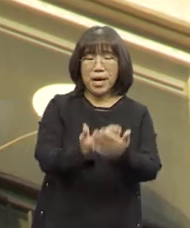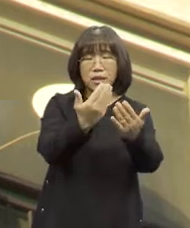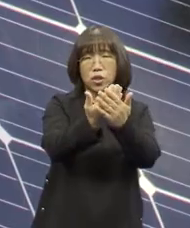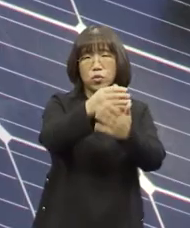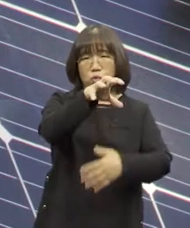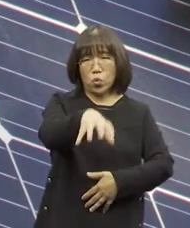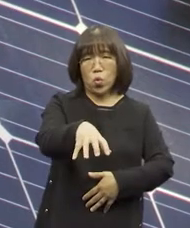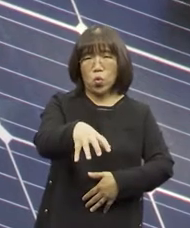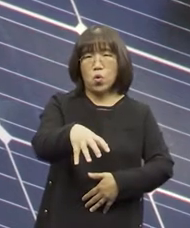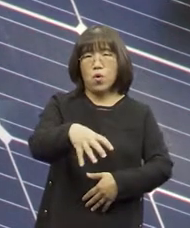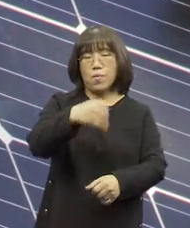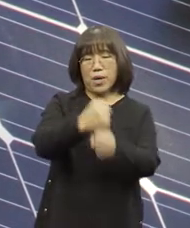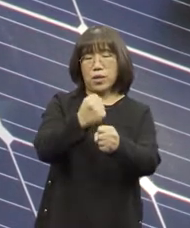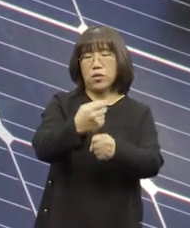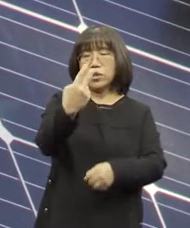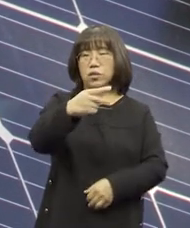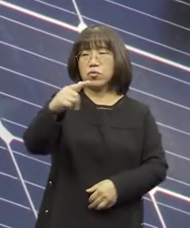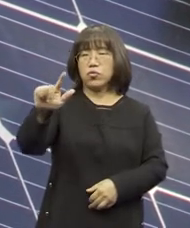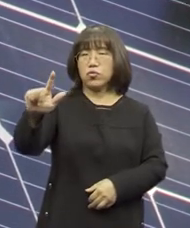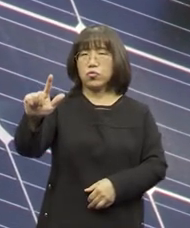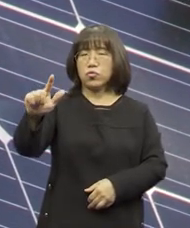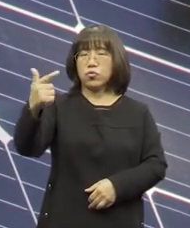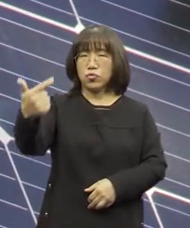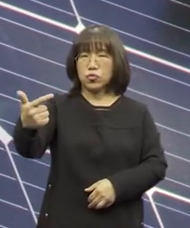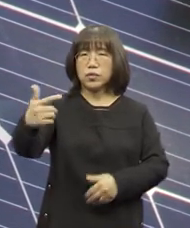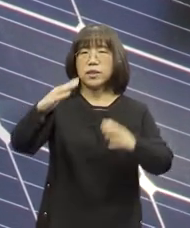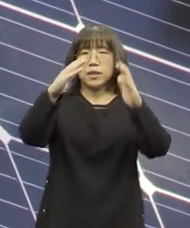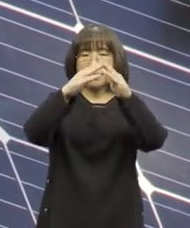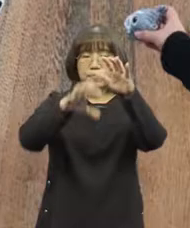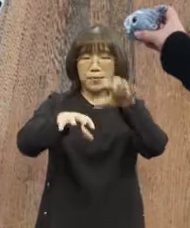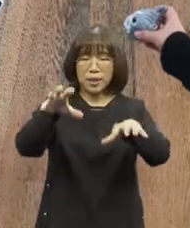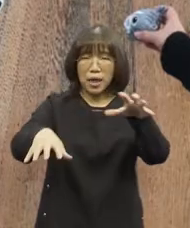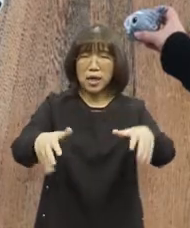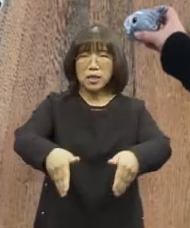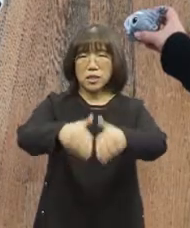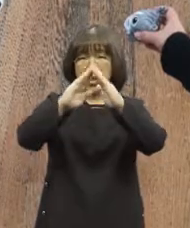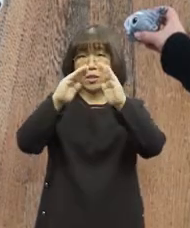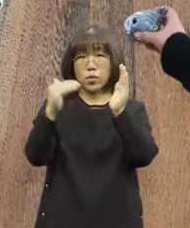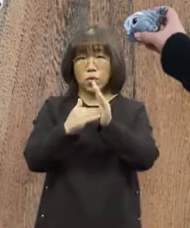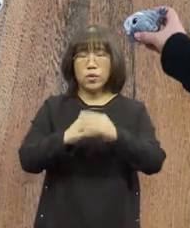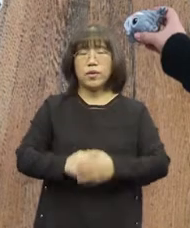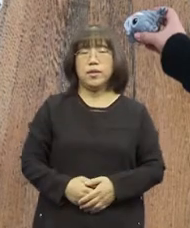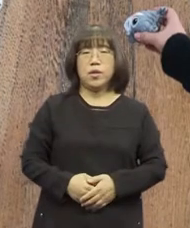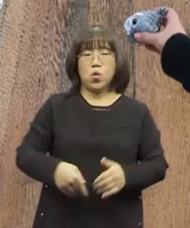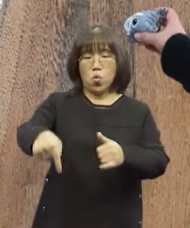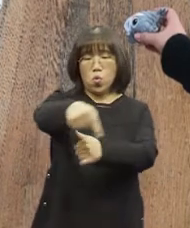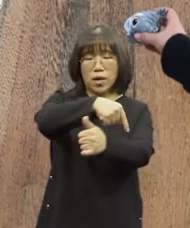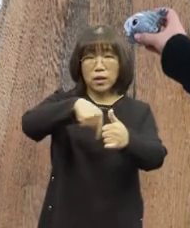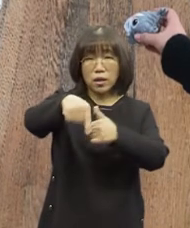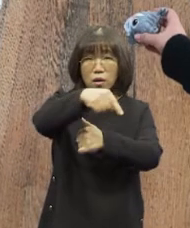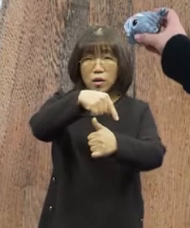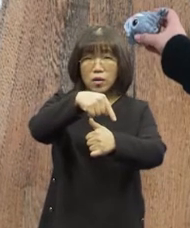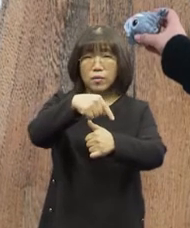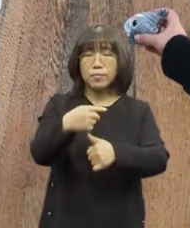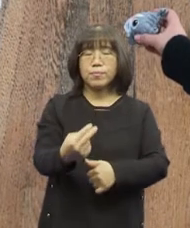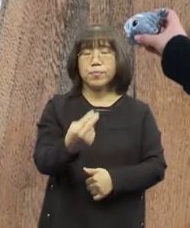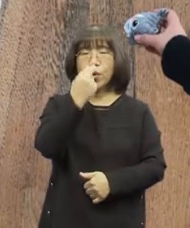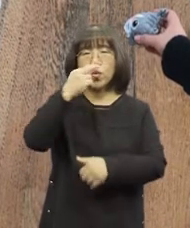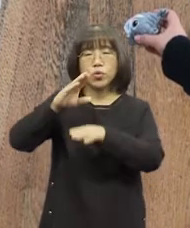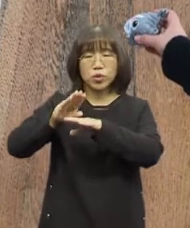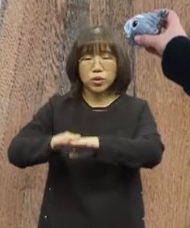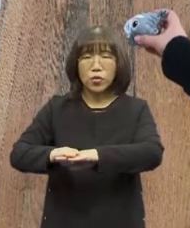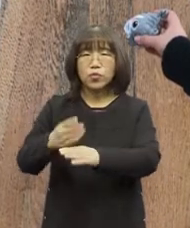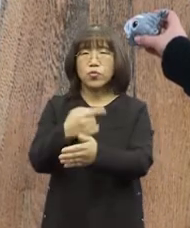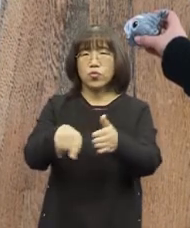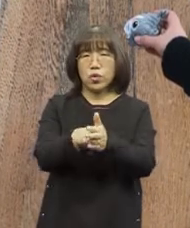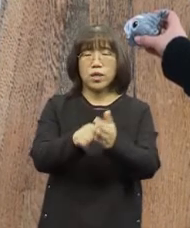가정용 태양광 발전소를 2,600여 가구에 설치했습니다. 환경보전 시범학교를 운영해 지역 내